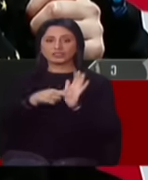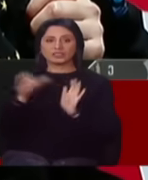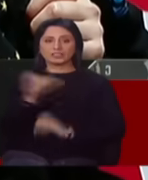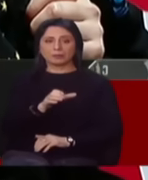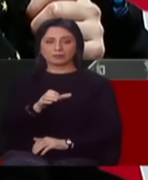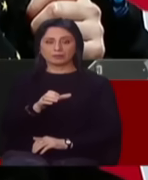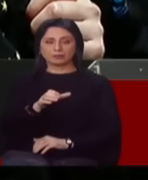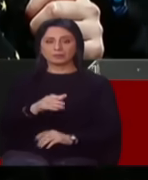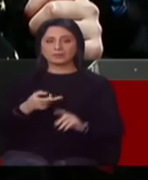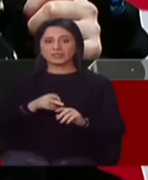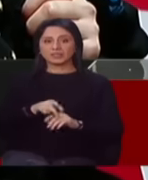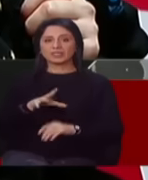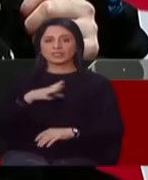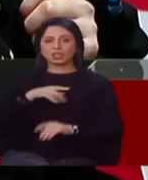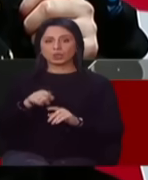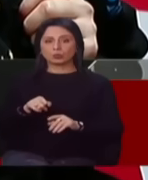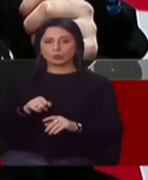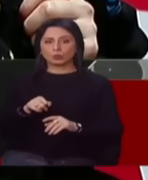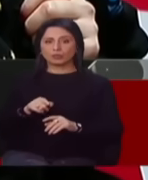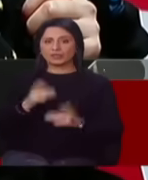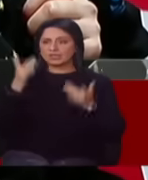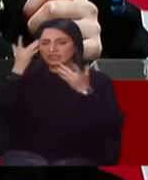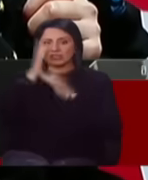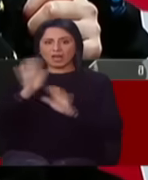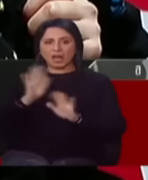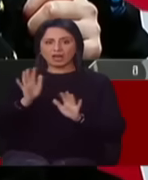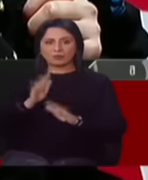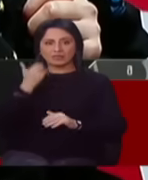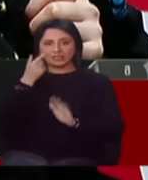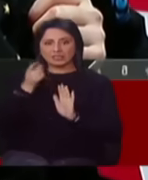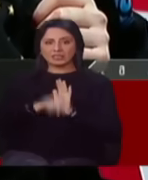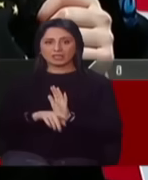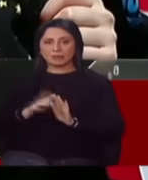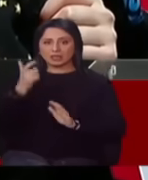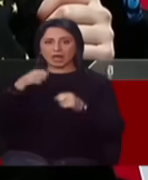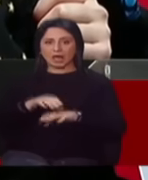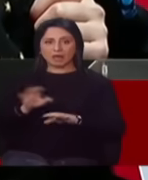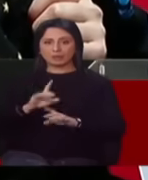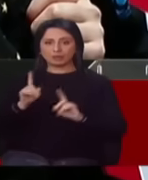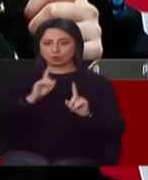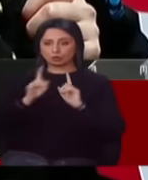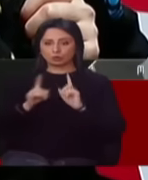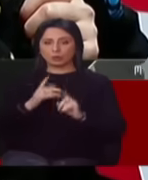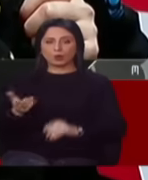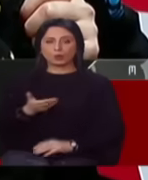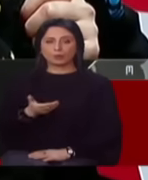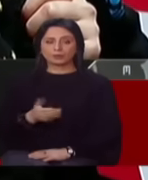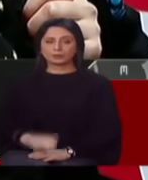1:07. ანუ ეს იყო წარმოუდგენელი სამარცხვინო არალეგიტიმური ხდომა,